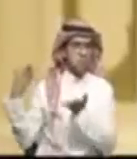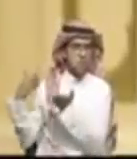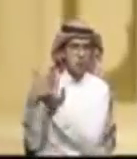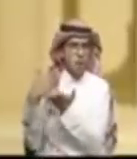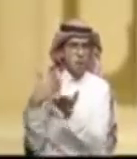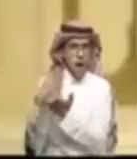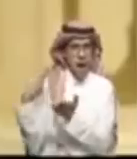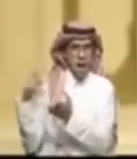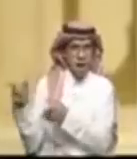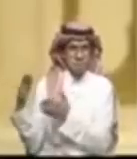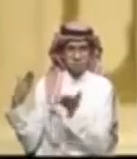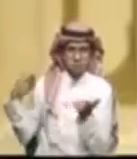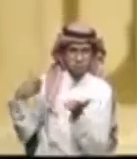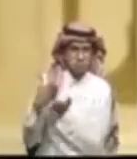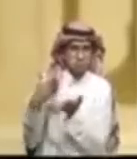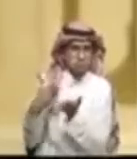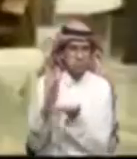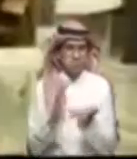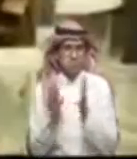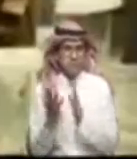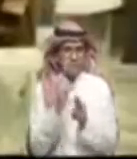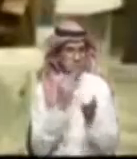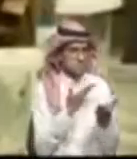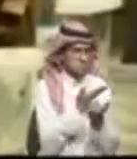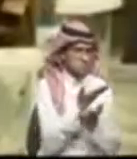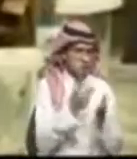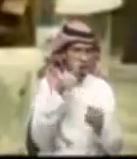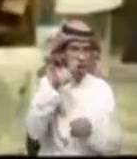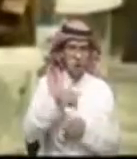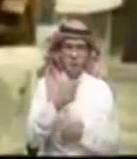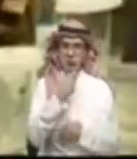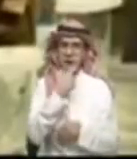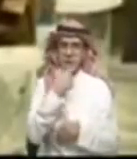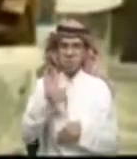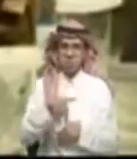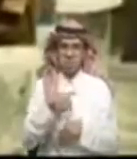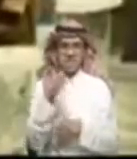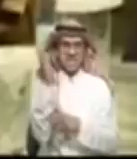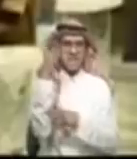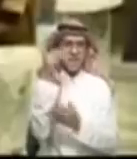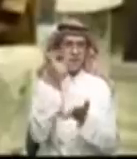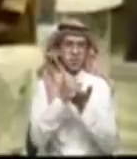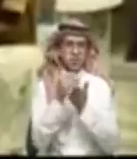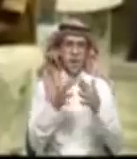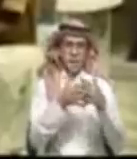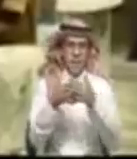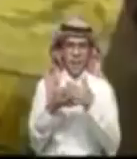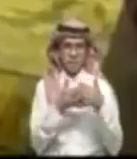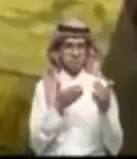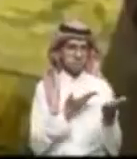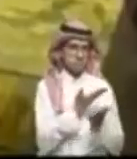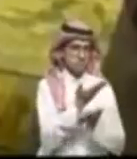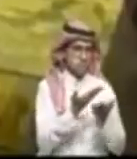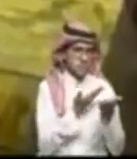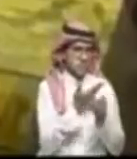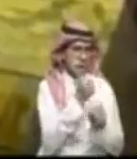وميليشياتها الحوثية. كما ثمن الرئيس هادي خلال إلقائه في الرياض السفير الأمريكي لدى اليمن ماثيو تولر الجهود